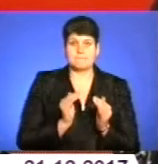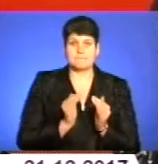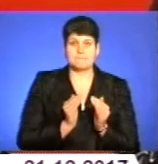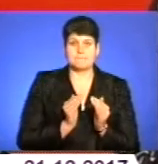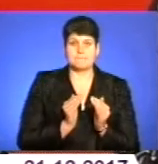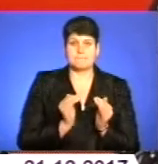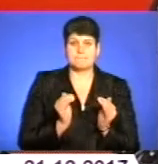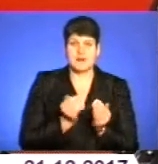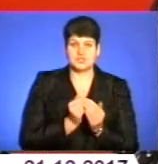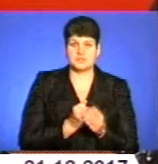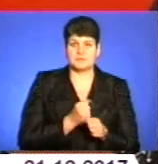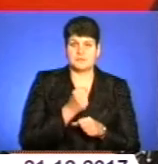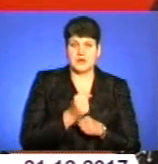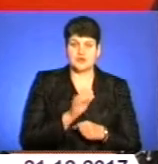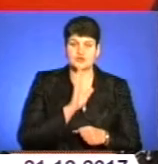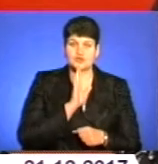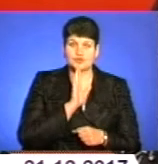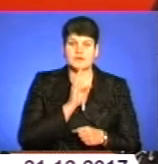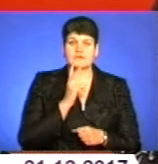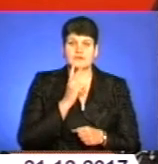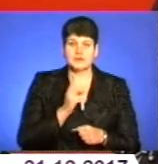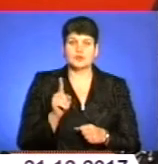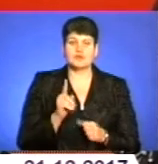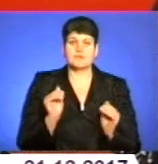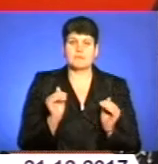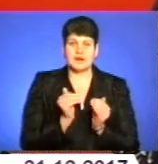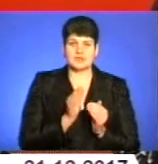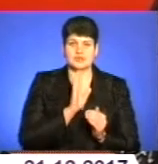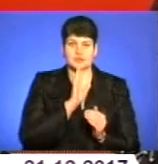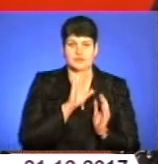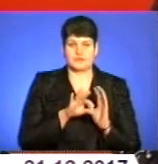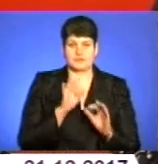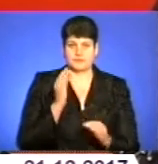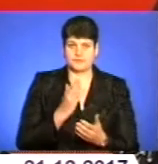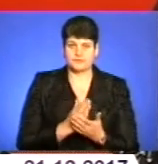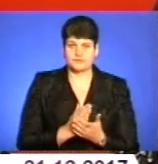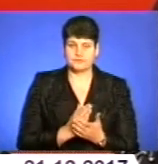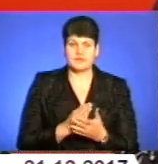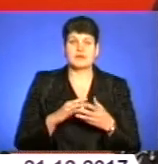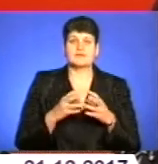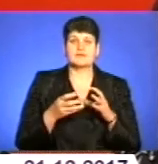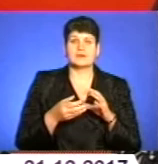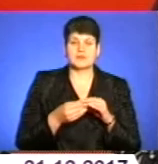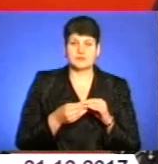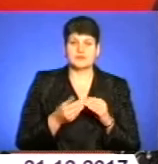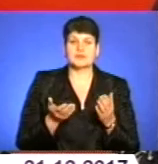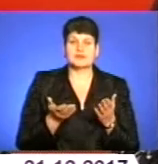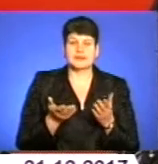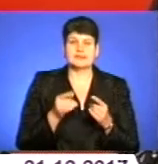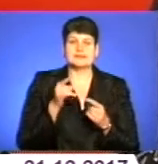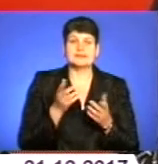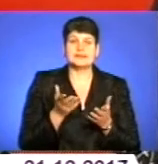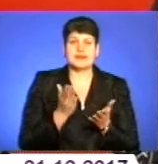жінок, і та сама тенденція зберігається, що менше жінок обирається. Тобто висновок наступний, там, де